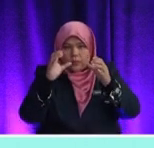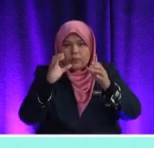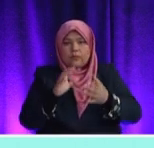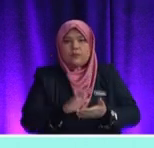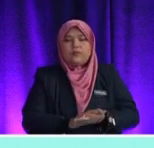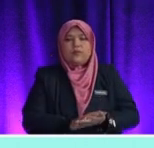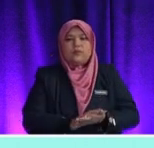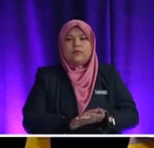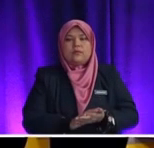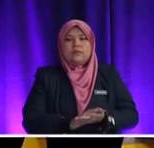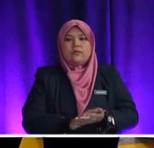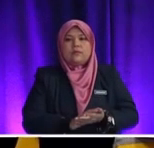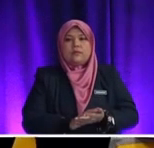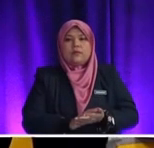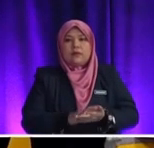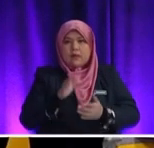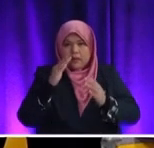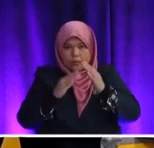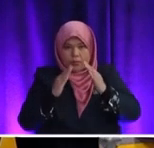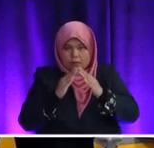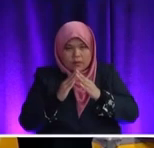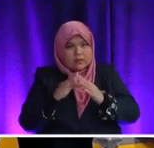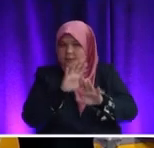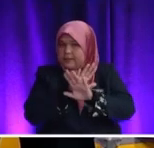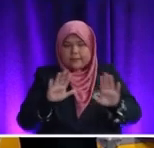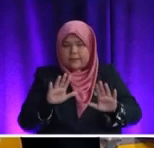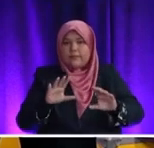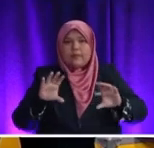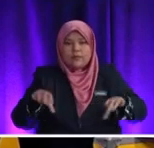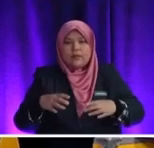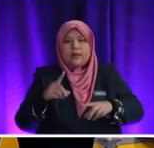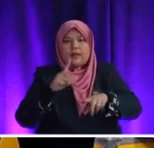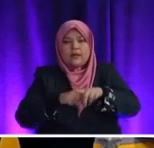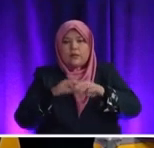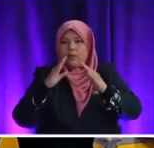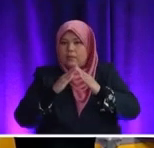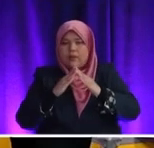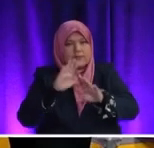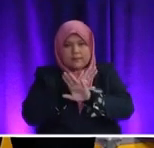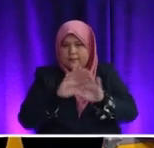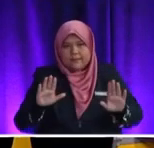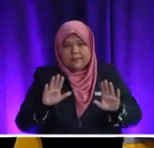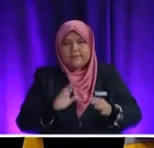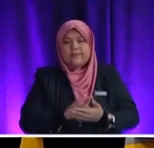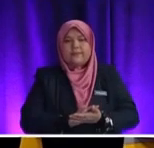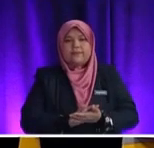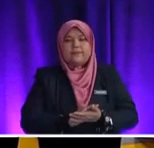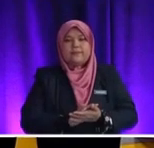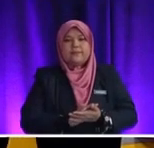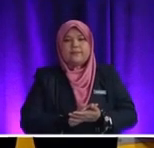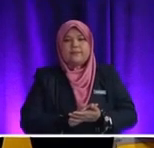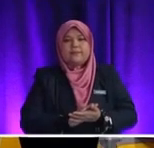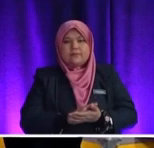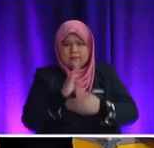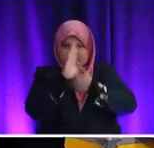pembantu makmal ah teman-teman kalau di rumah sedangan Cuba untuk buat eksperimen ini di rumah Ah iya agar tidak